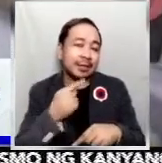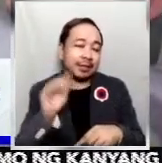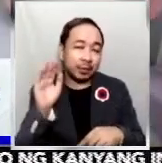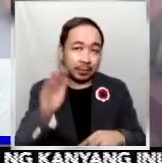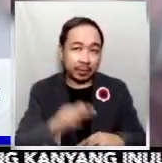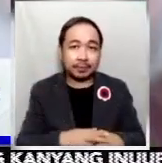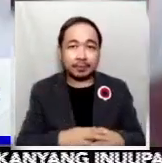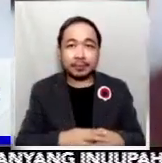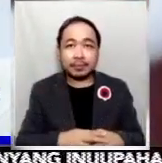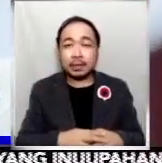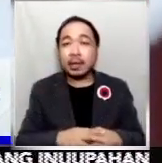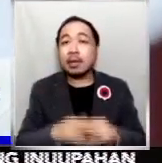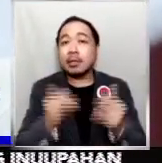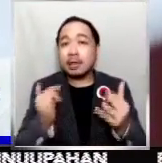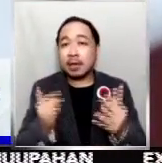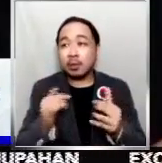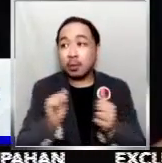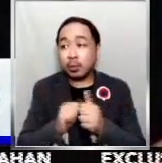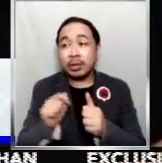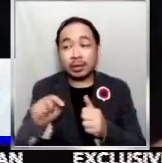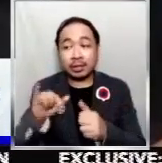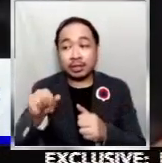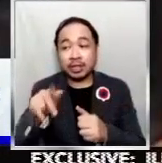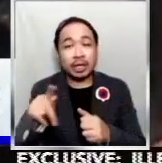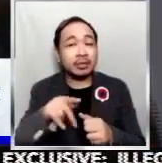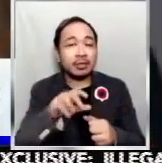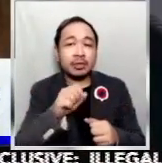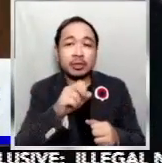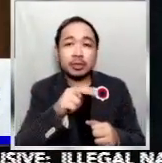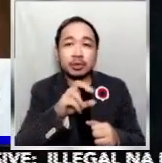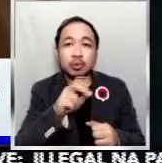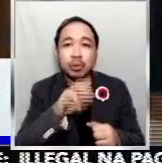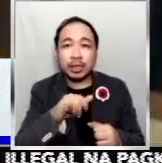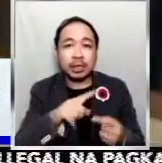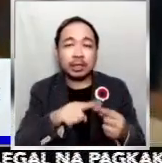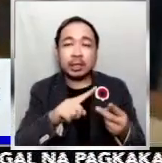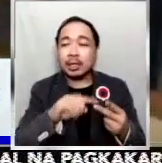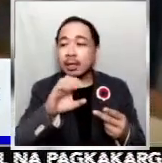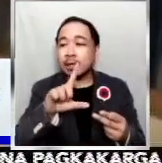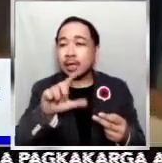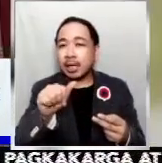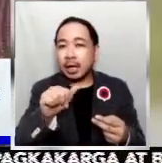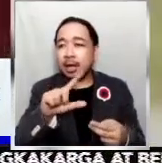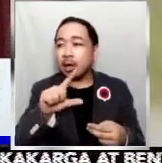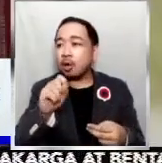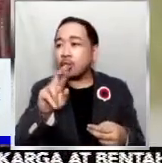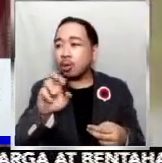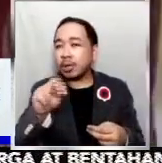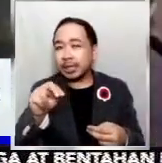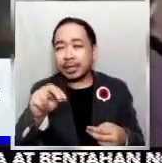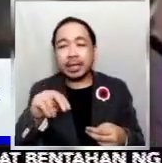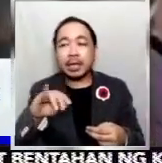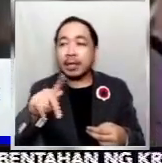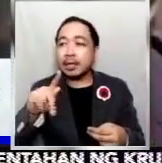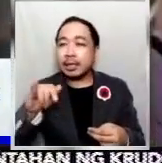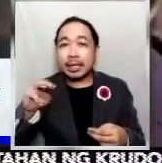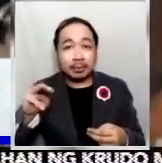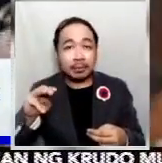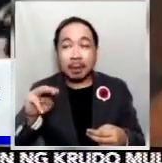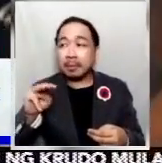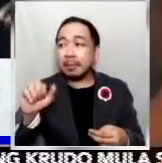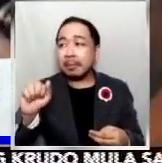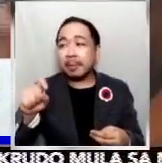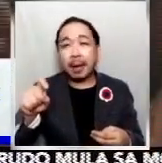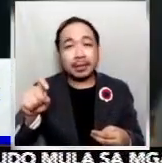Makakasama ng Kapuso leading man sina Snooki Serna, Clea Pineda, Lauren Young, Kim Rodriguez, Max Eigenman, si Hipon